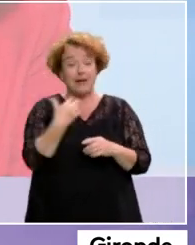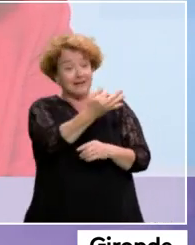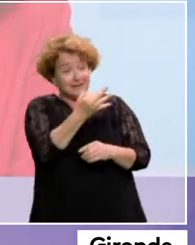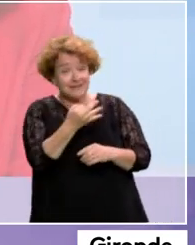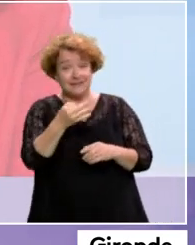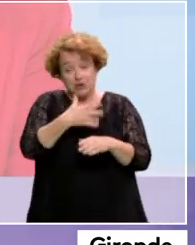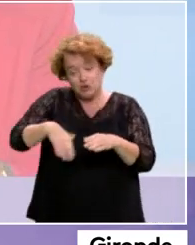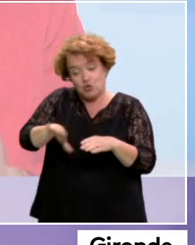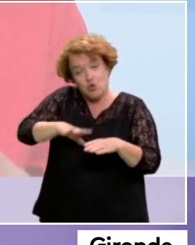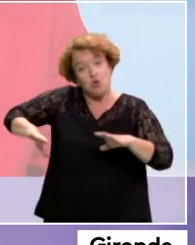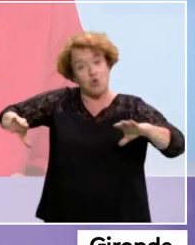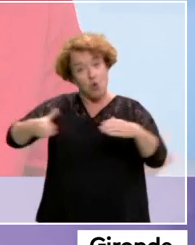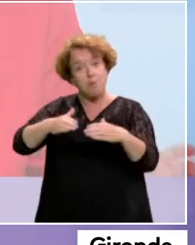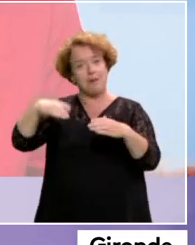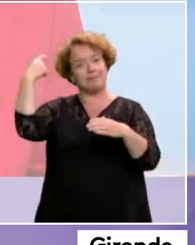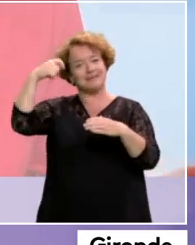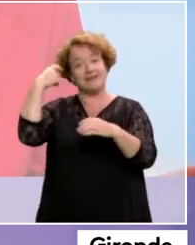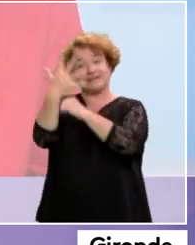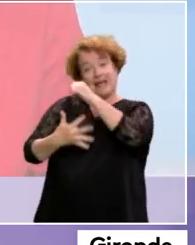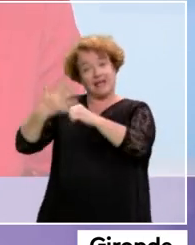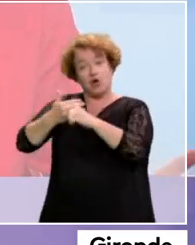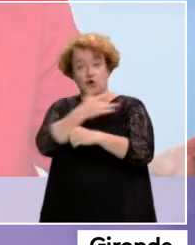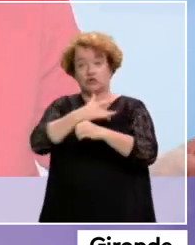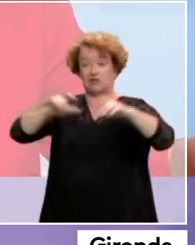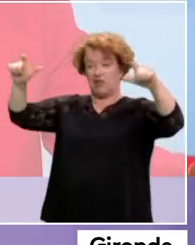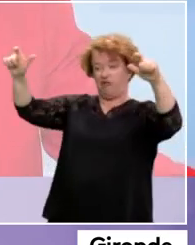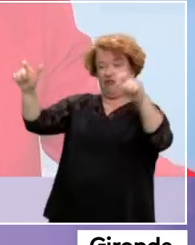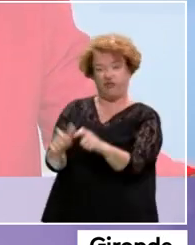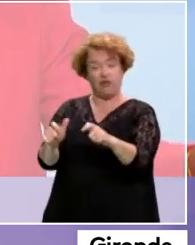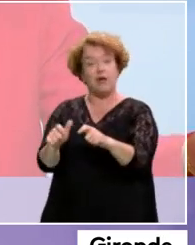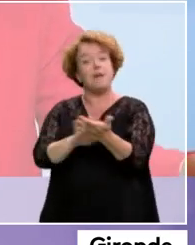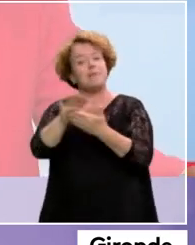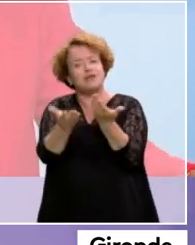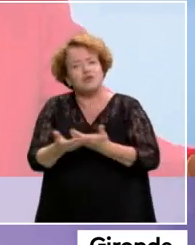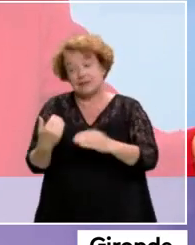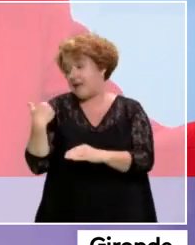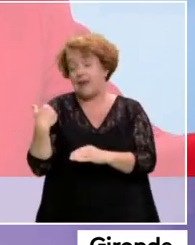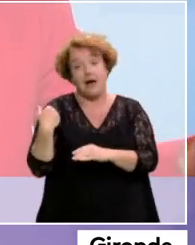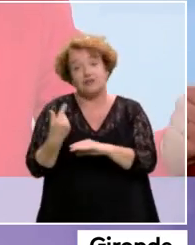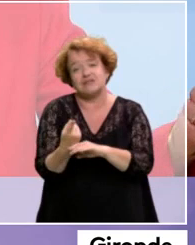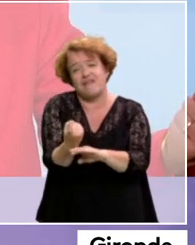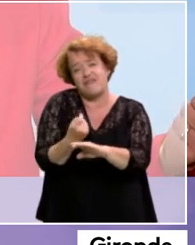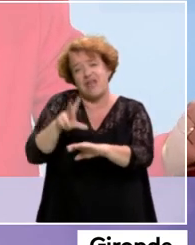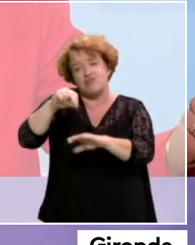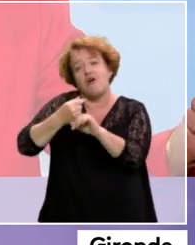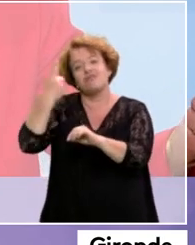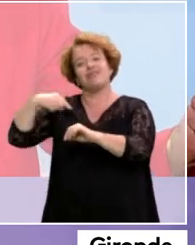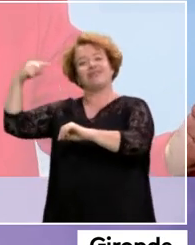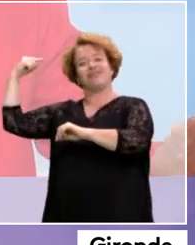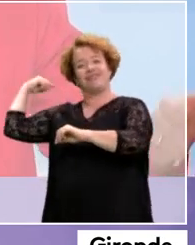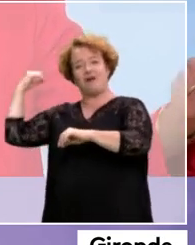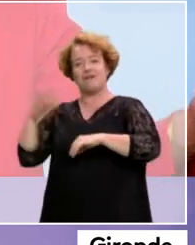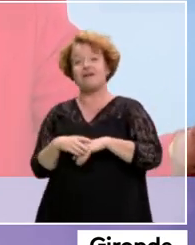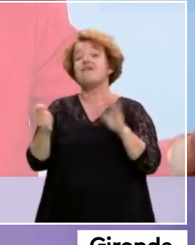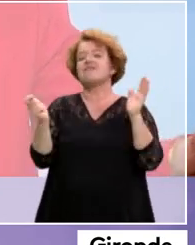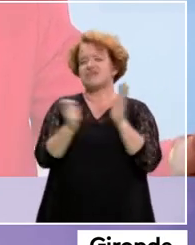démontait le la santé et vous savez très bien qu'on a hérité d'une situation vieille de il y a 30 ans qui s'est dégradé pendant pendant la mise en oeuvre des